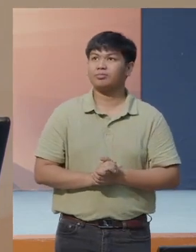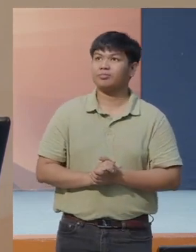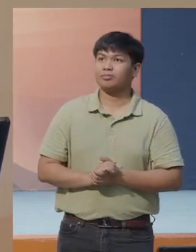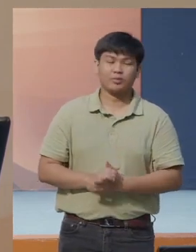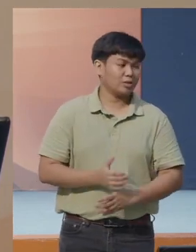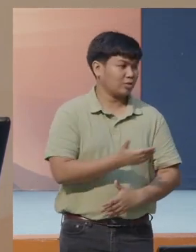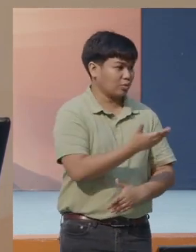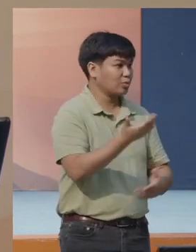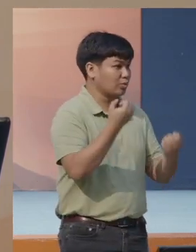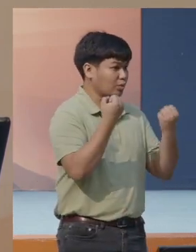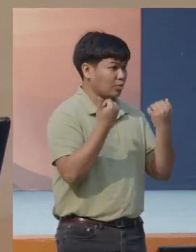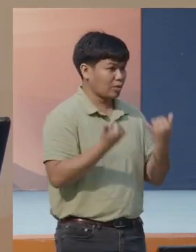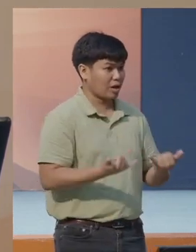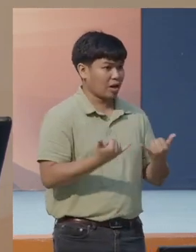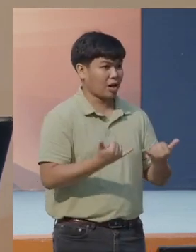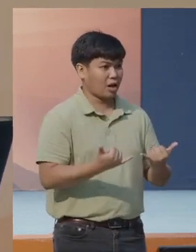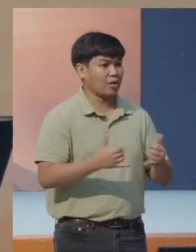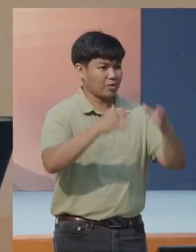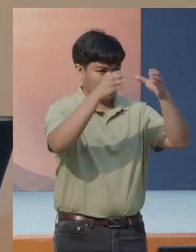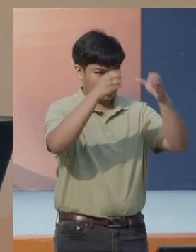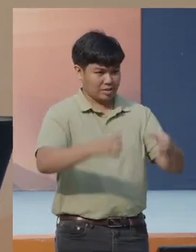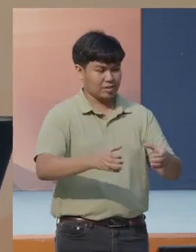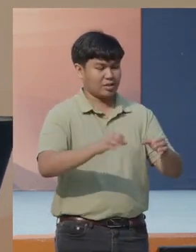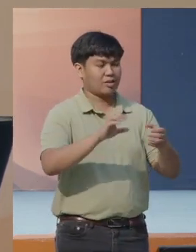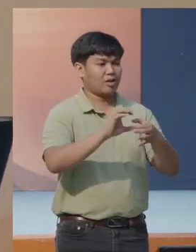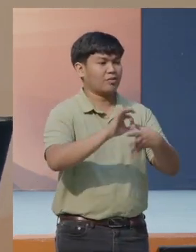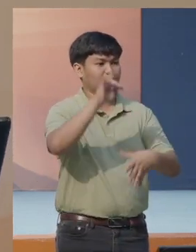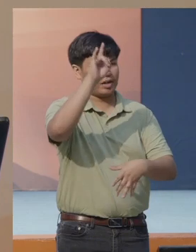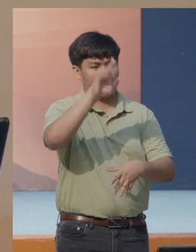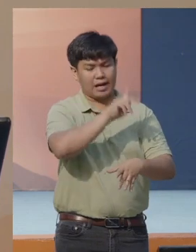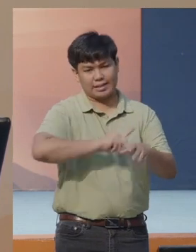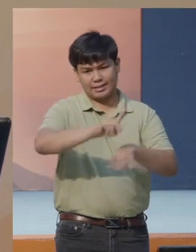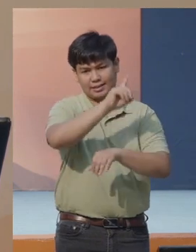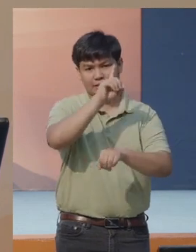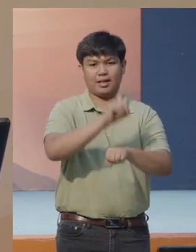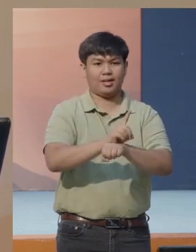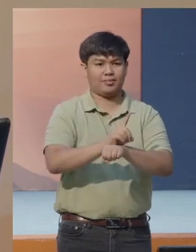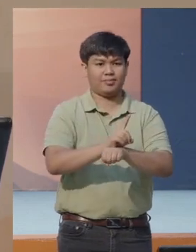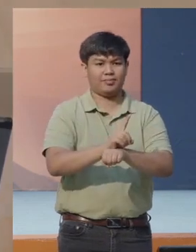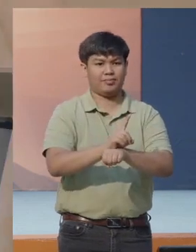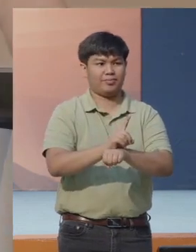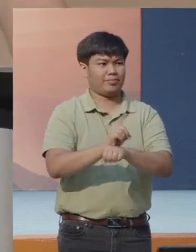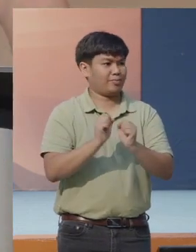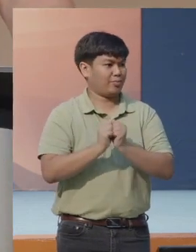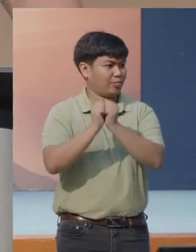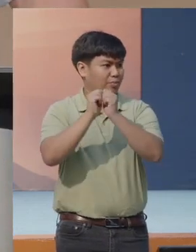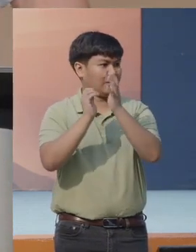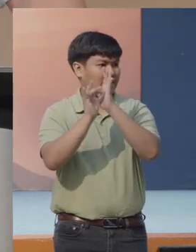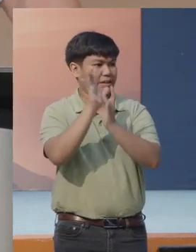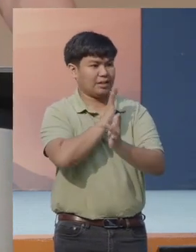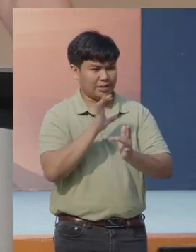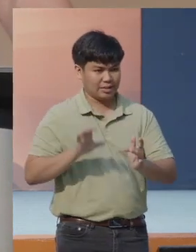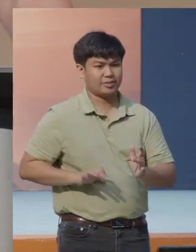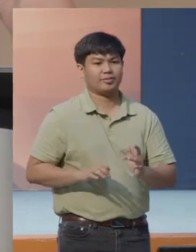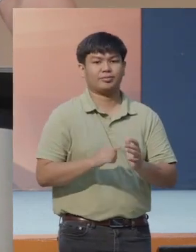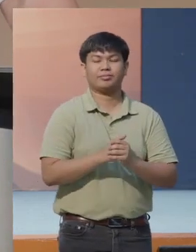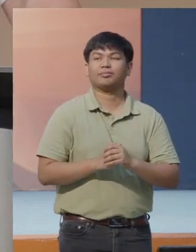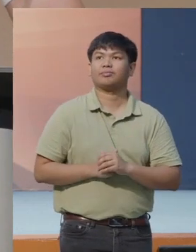You are now a kingdom citizen. Citizen ka na ng heaven, ng langit.